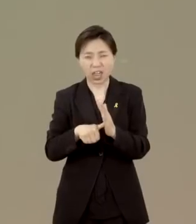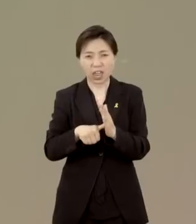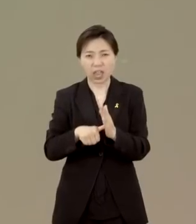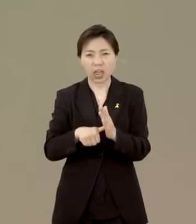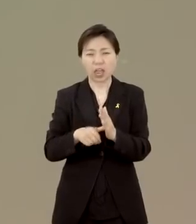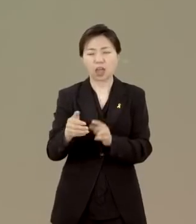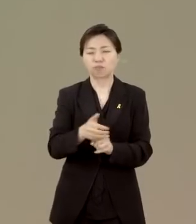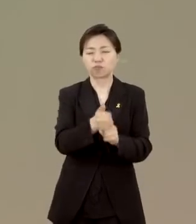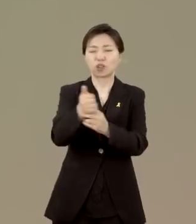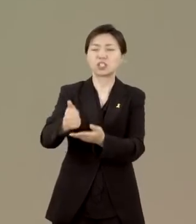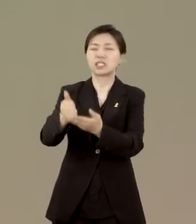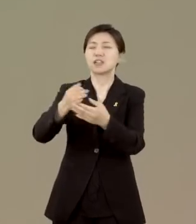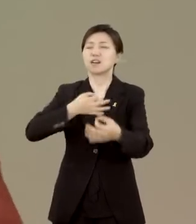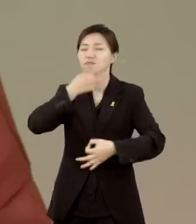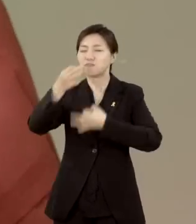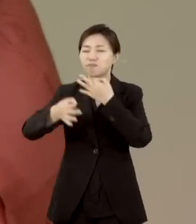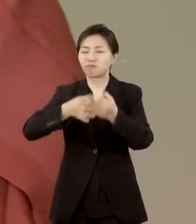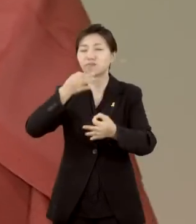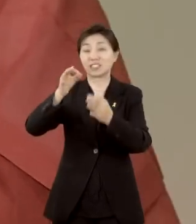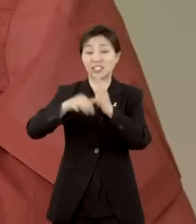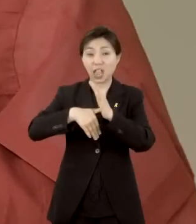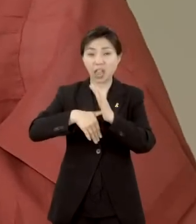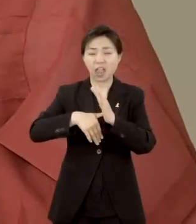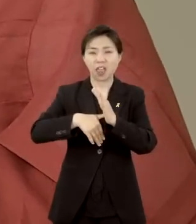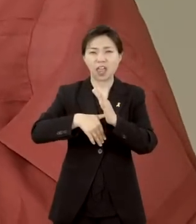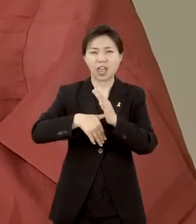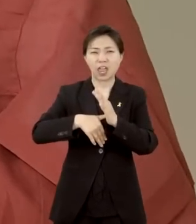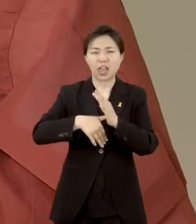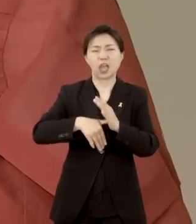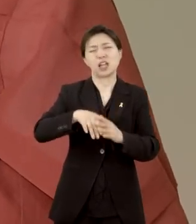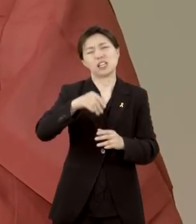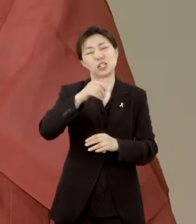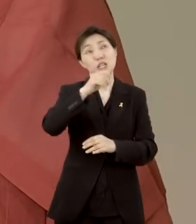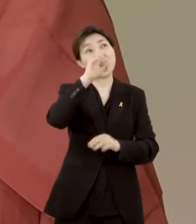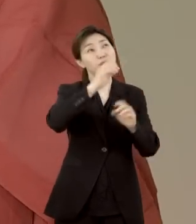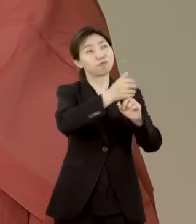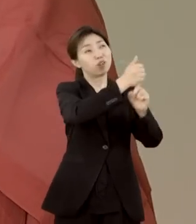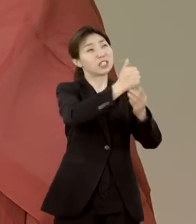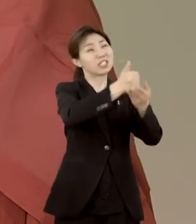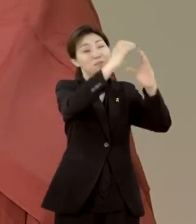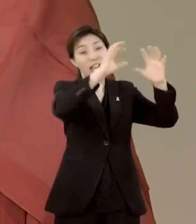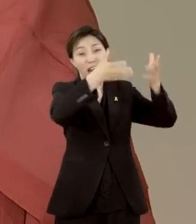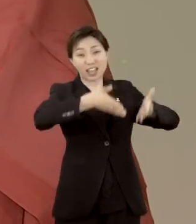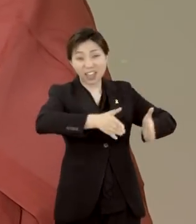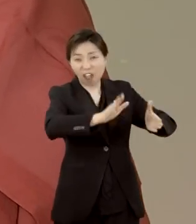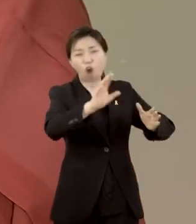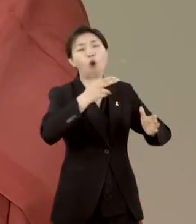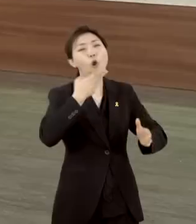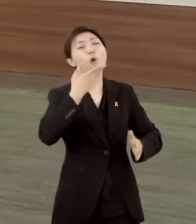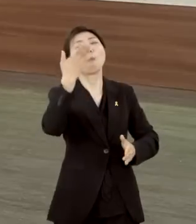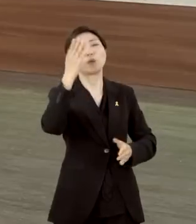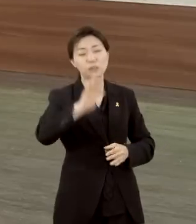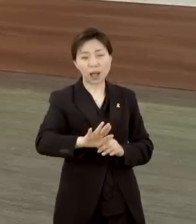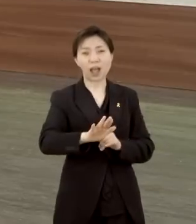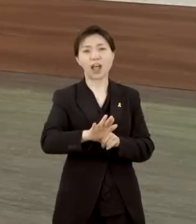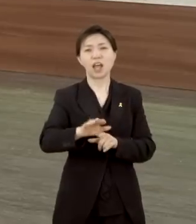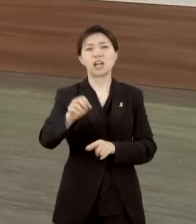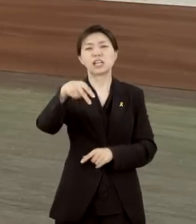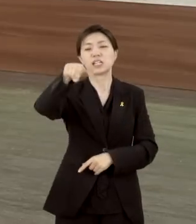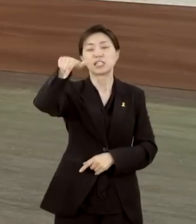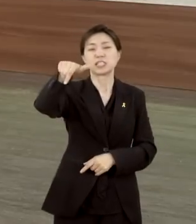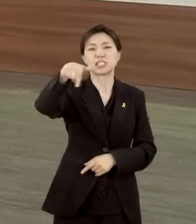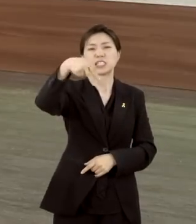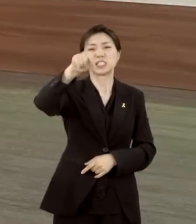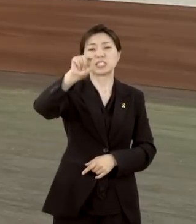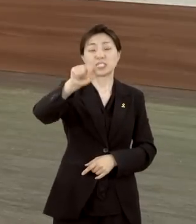사막도에는 안 떨어진다 저는 그 말씀이 그렇게 마음이 위안이 되더라고요 이게 남 얘기가 아닙니다